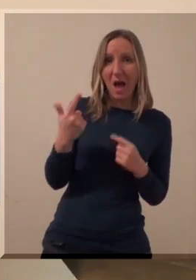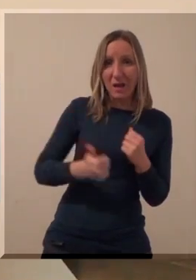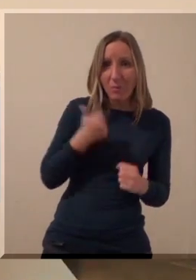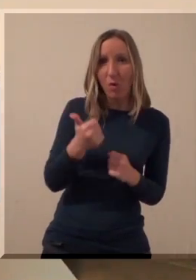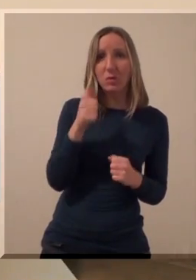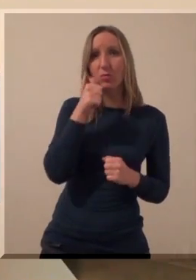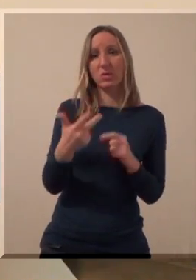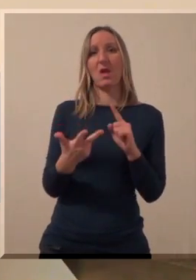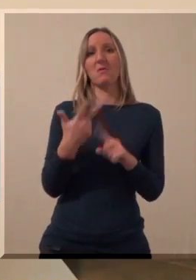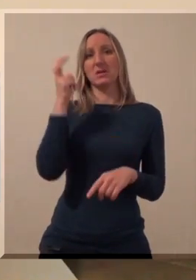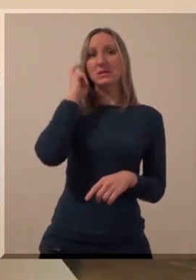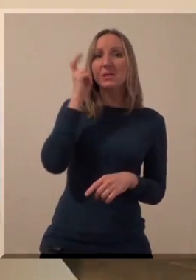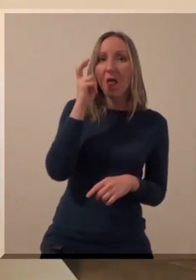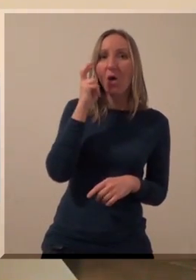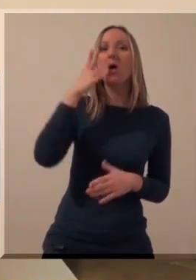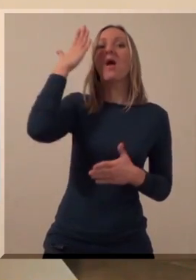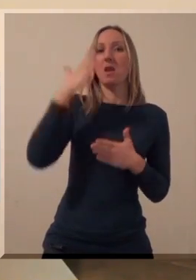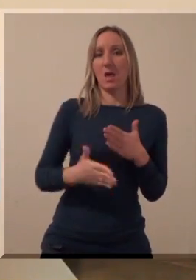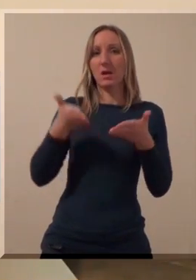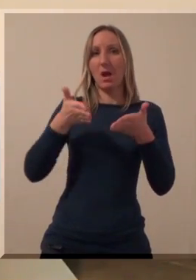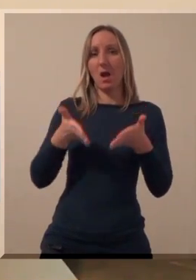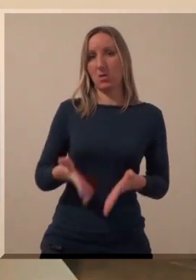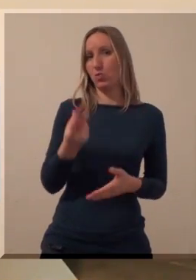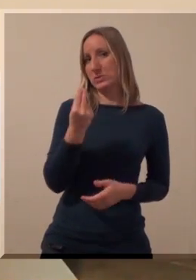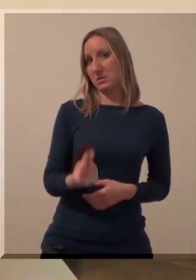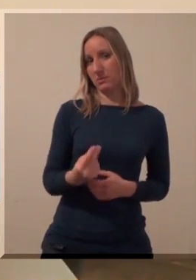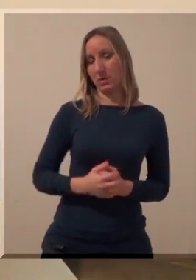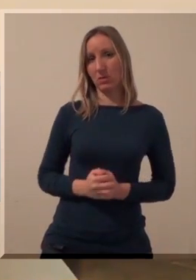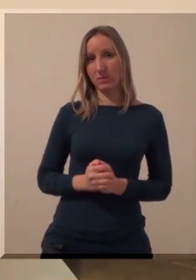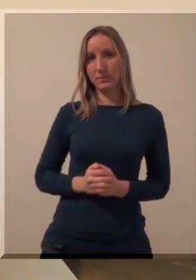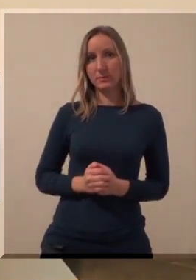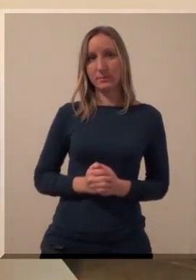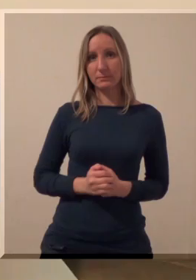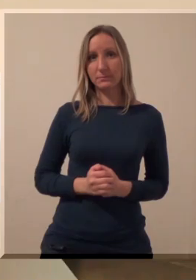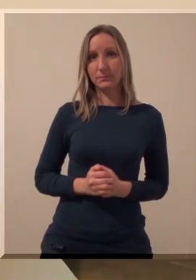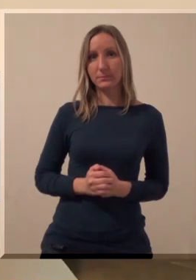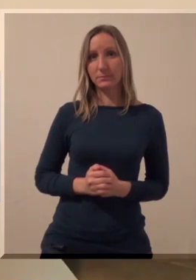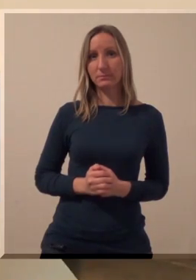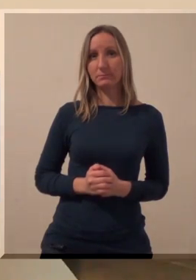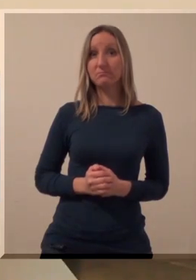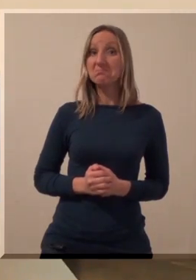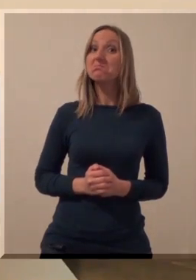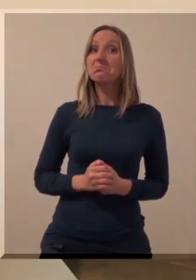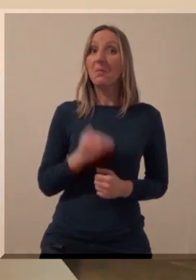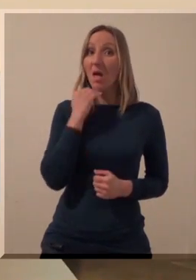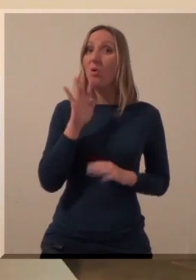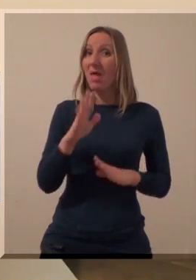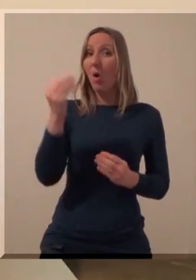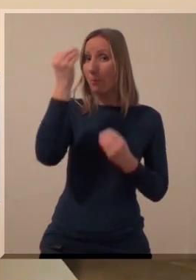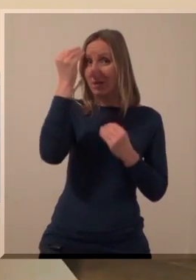u Zagrebu, posle sam otišla za Crnu Goru i na kraju sam došla u Srbiju. Međutim, čak i